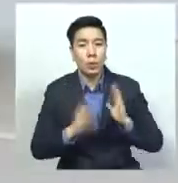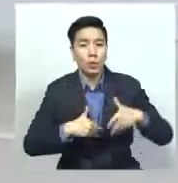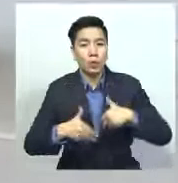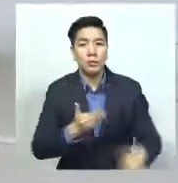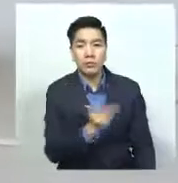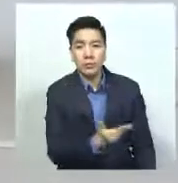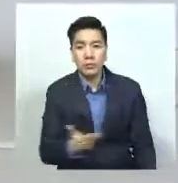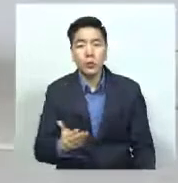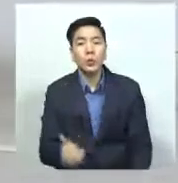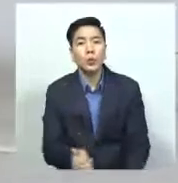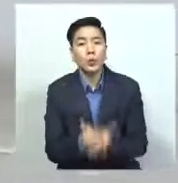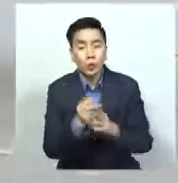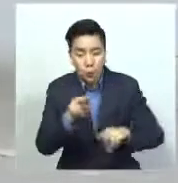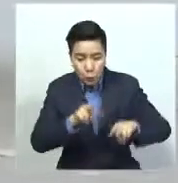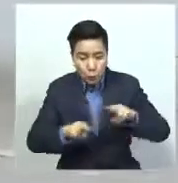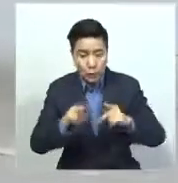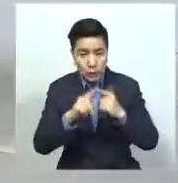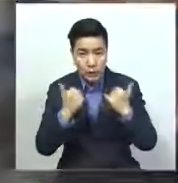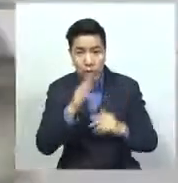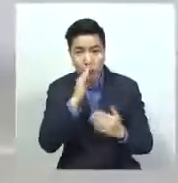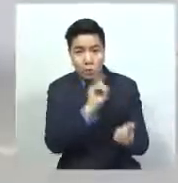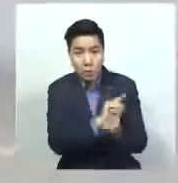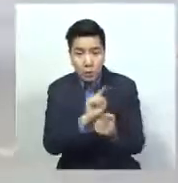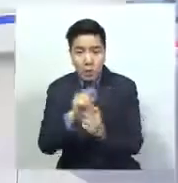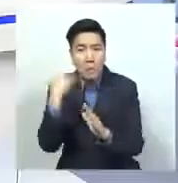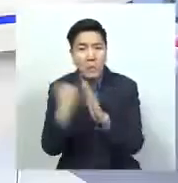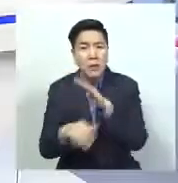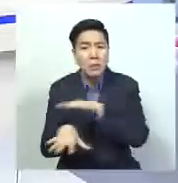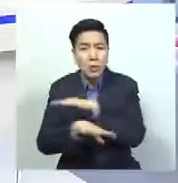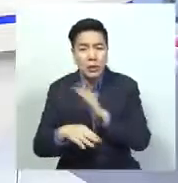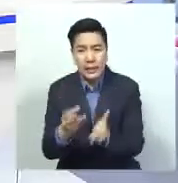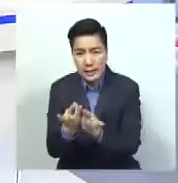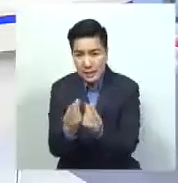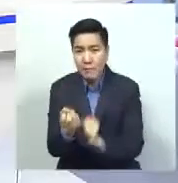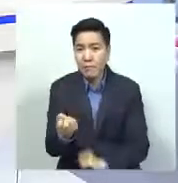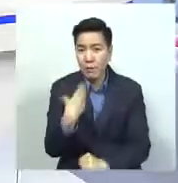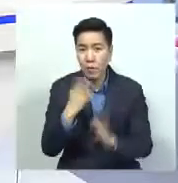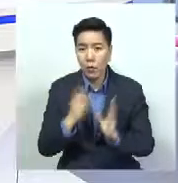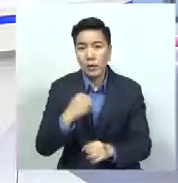นในพื้นที่ก็ช่วยกันเป็นหูเป็นตานะคะถ้าพบเห็นอะไรที่ผิดปกติก็ให้รีบแจ้งเจ้าหน้าที่นะคะ